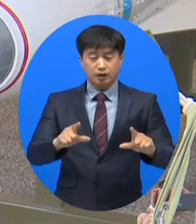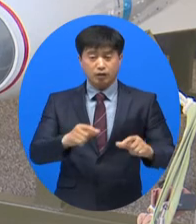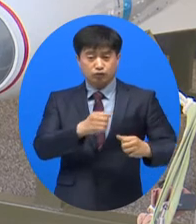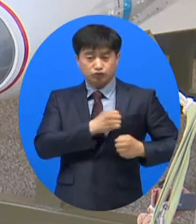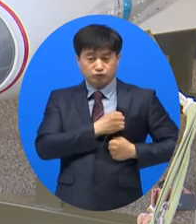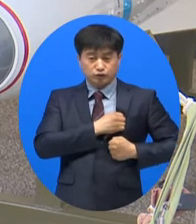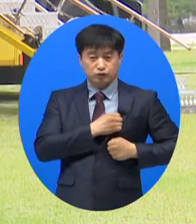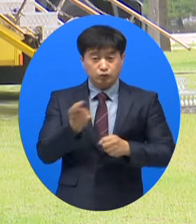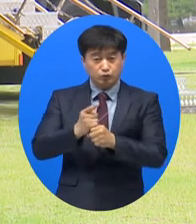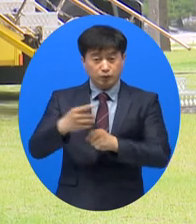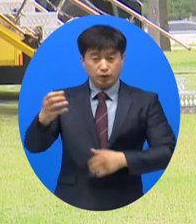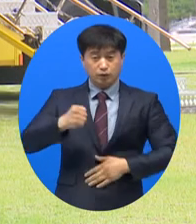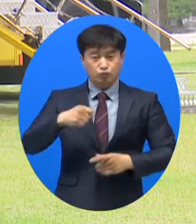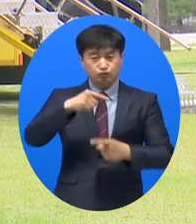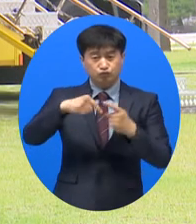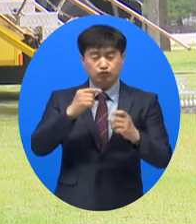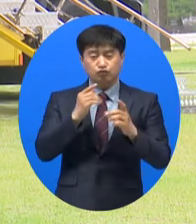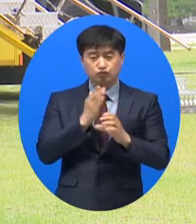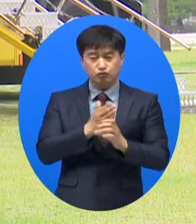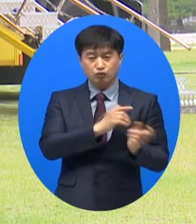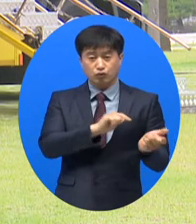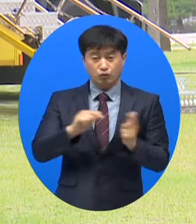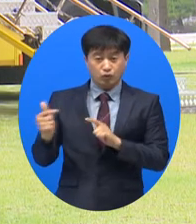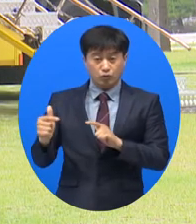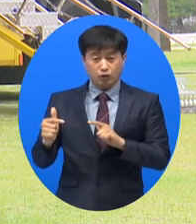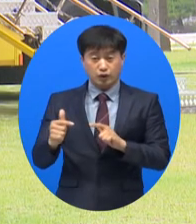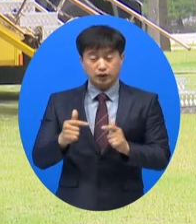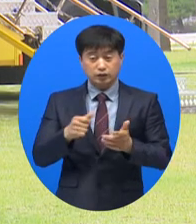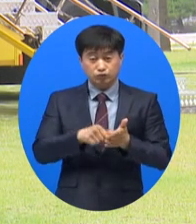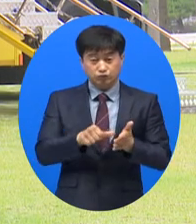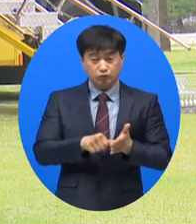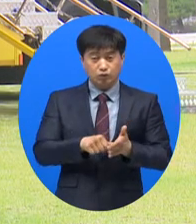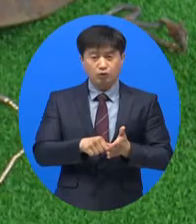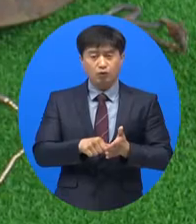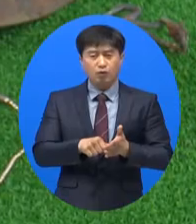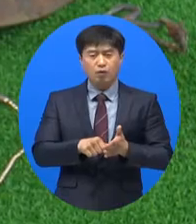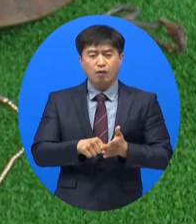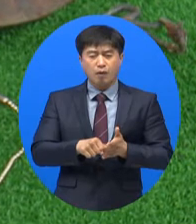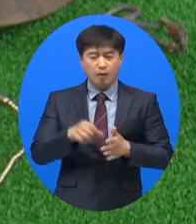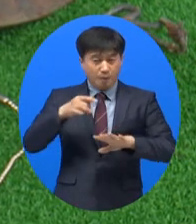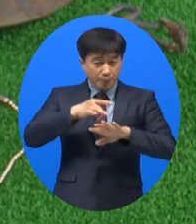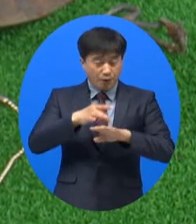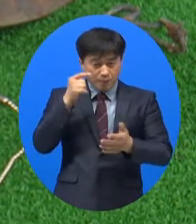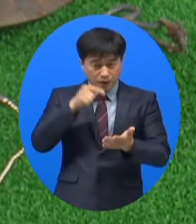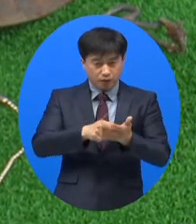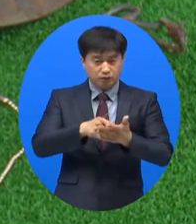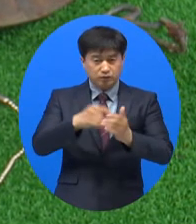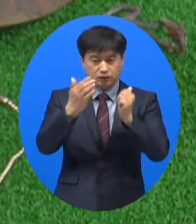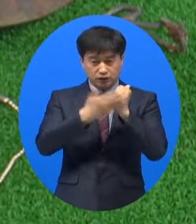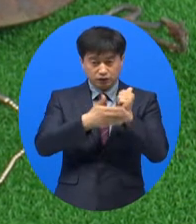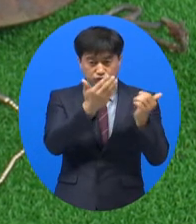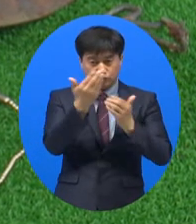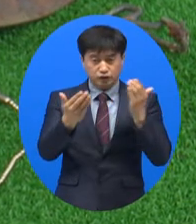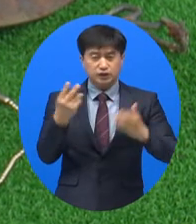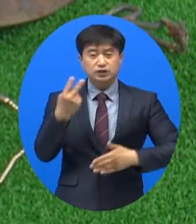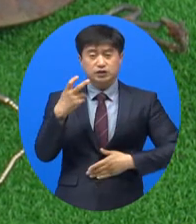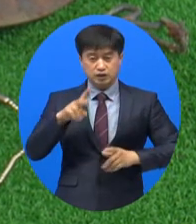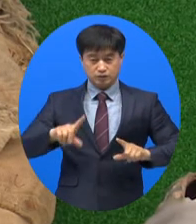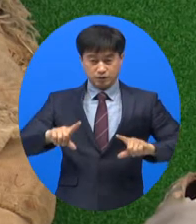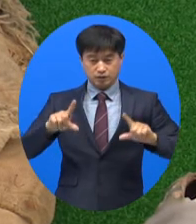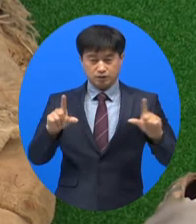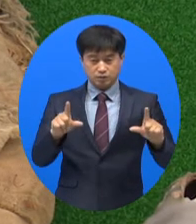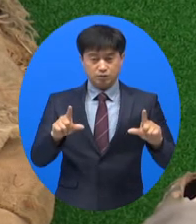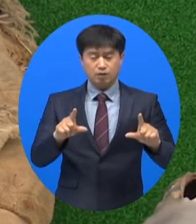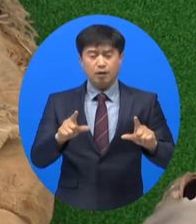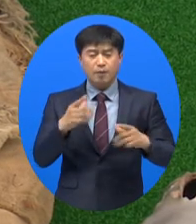국군과 소방 이 보유 운영 중인 다양한 전투 및 재난 장비와 유해발굴 활동 사진을 전시하는 2022